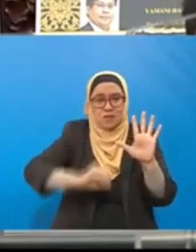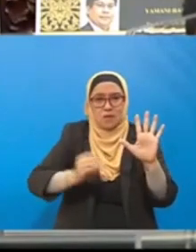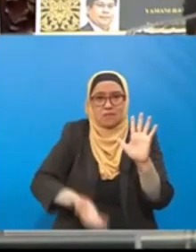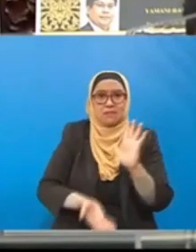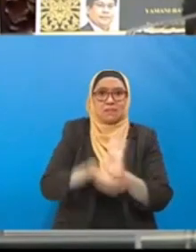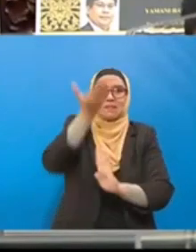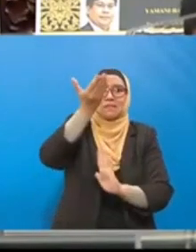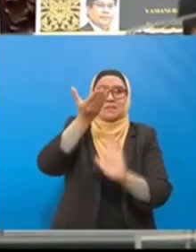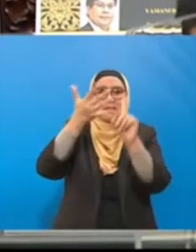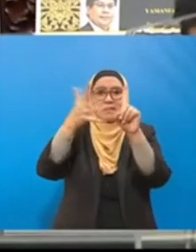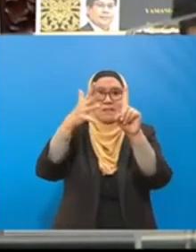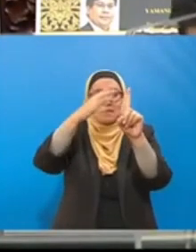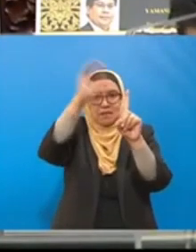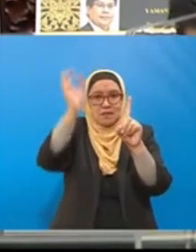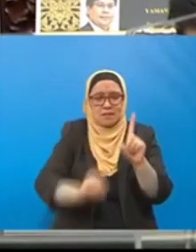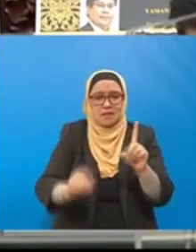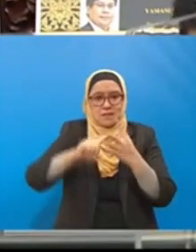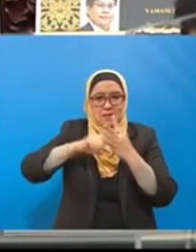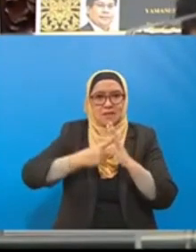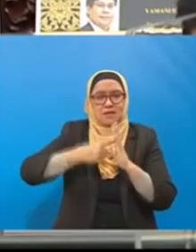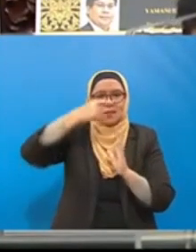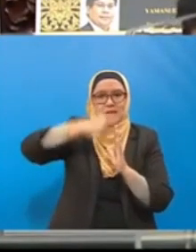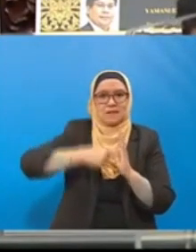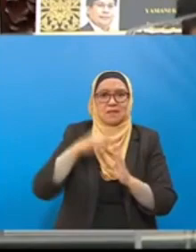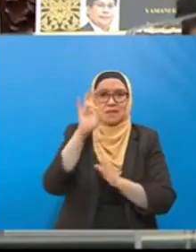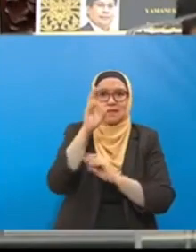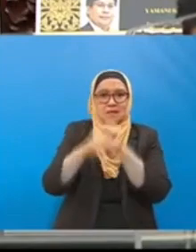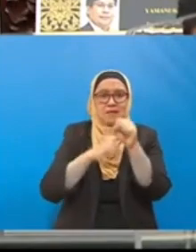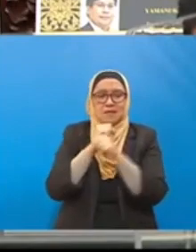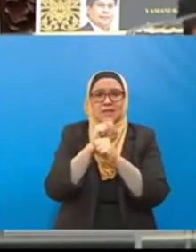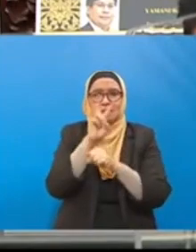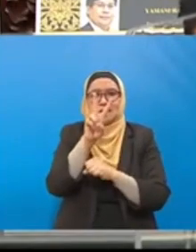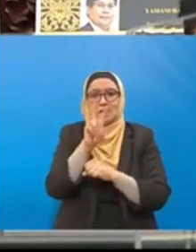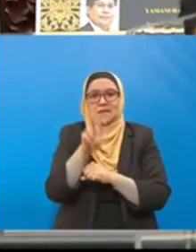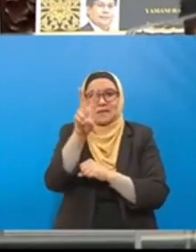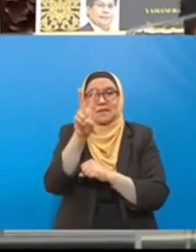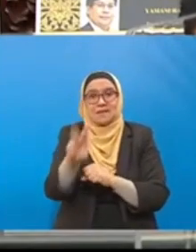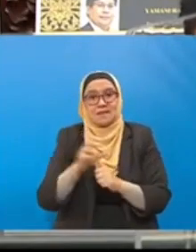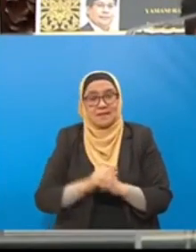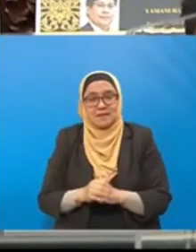bermula Julai tahun 2020. Selain itu, kos haji